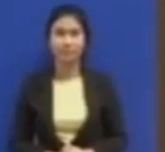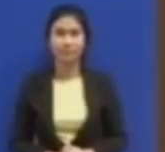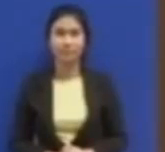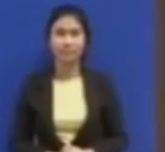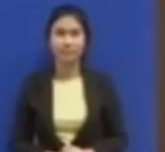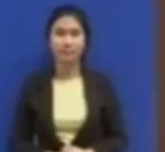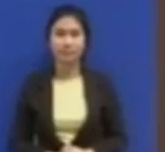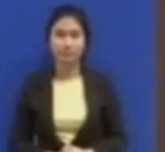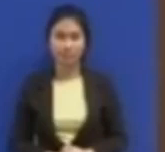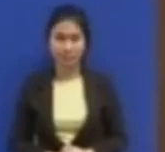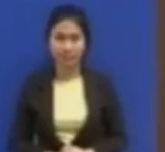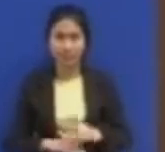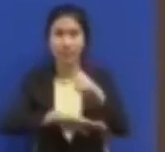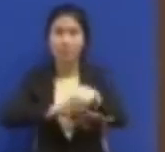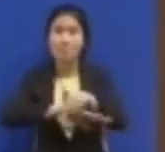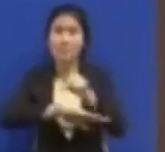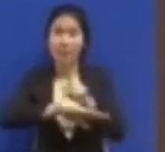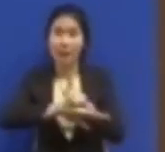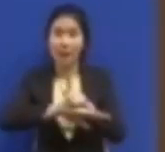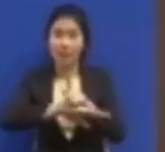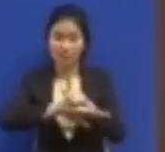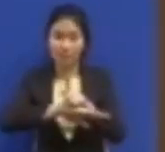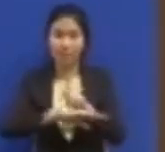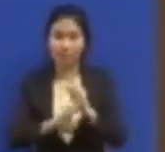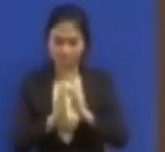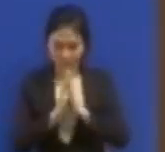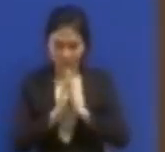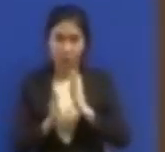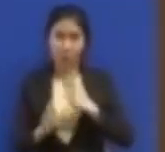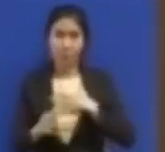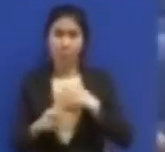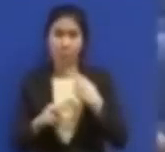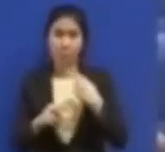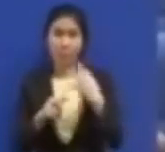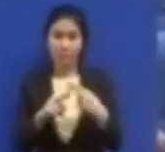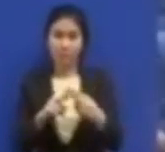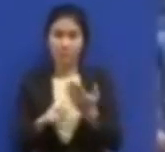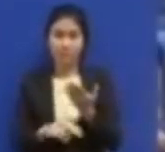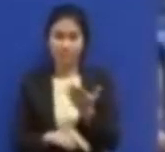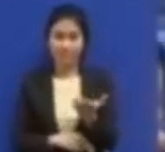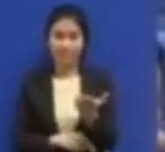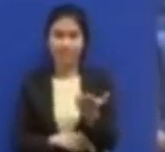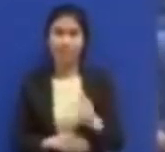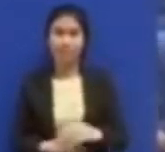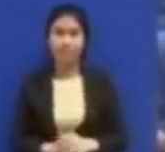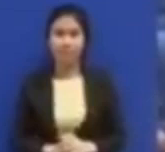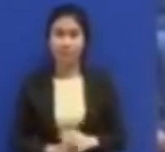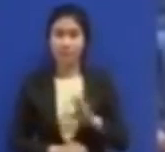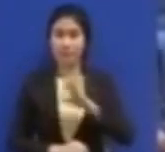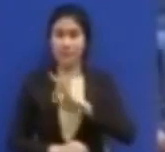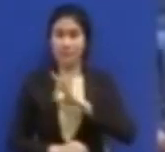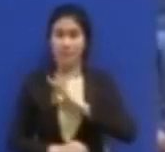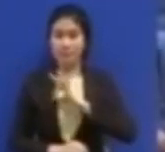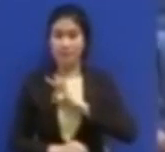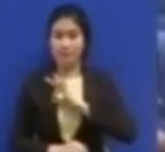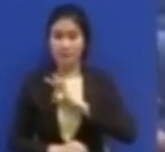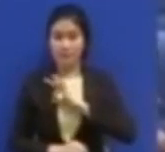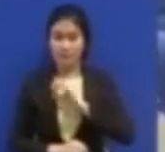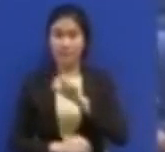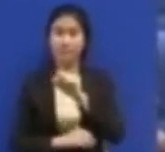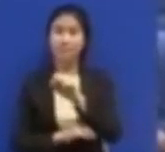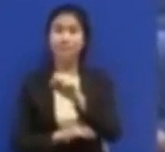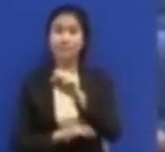ท่านประธานที่เคารพผมขจิตชัยนิคมสมาชิกสภาผู้แทนราษฎ